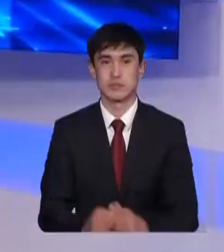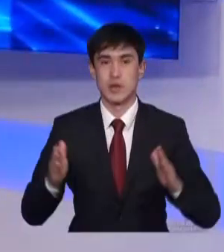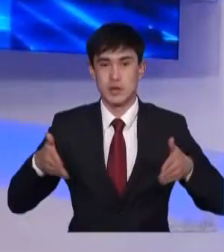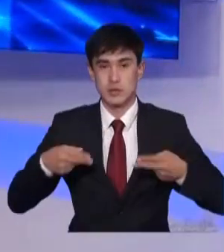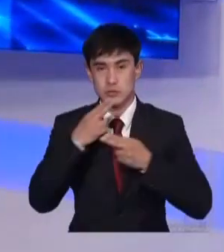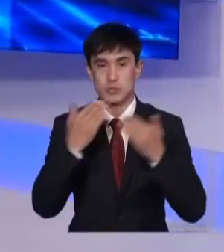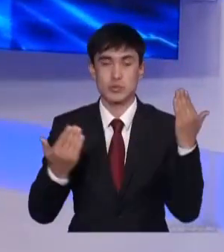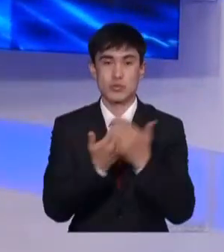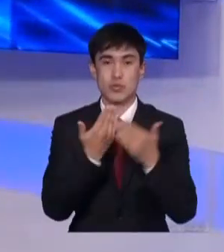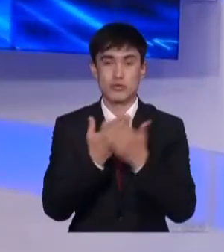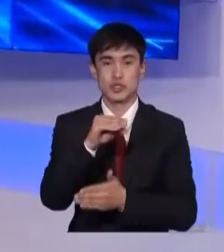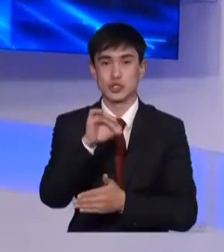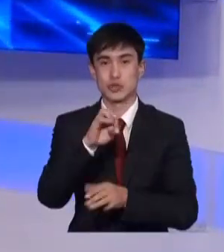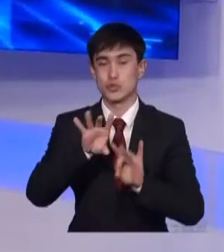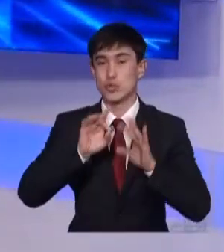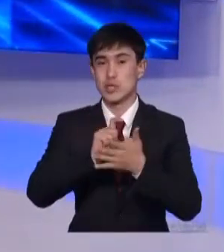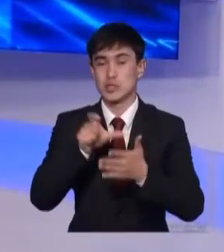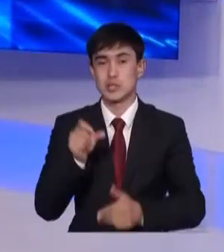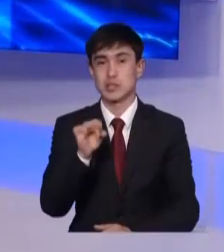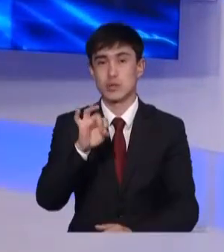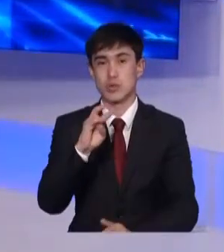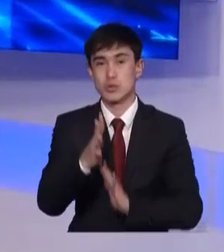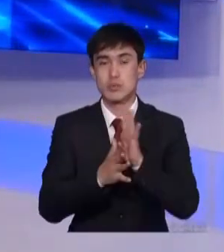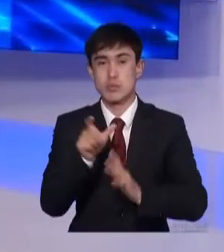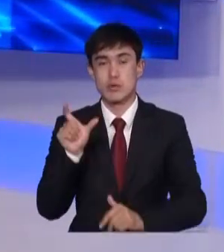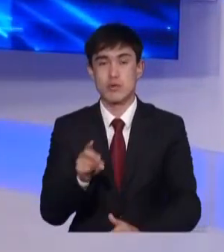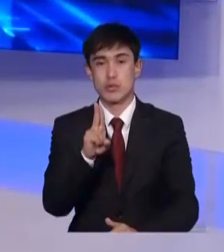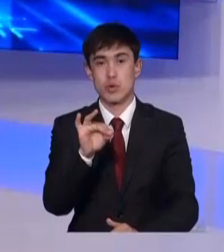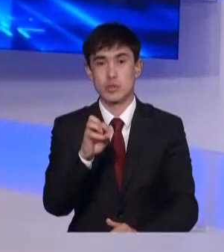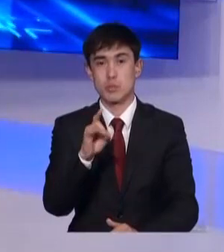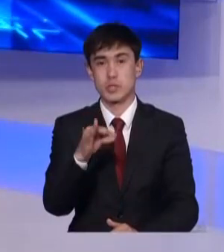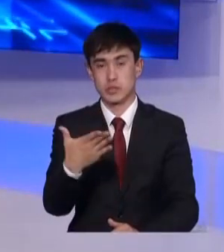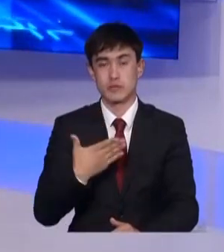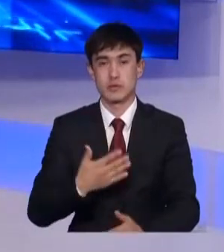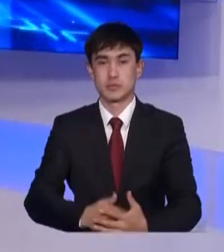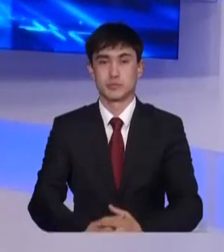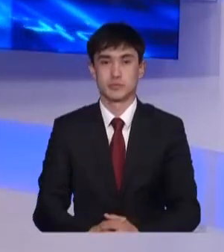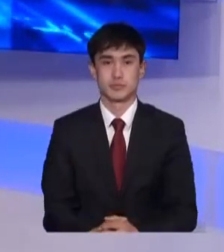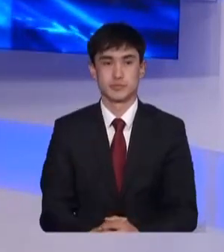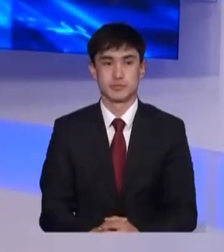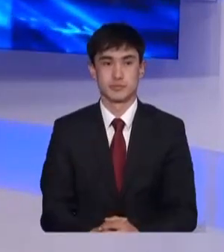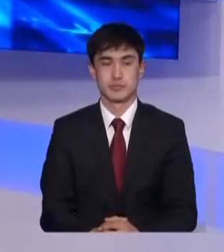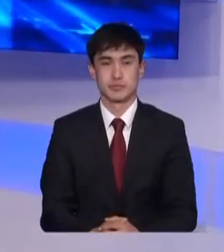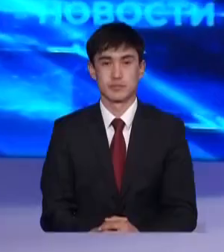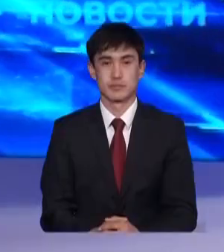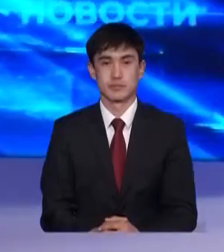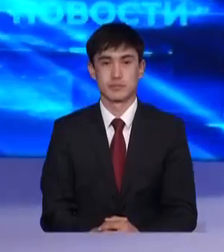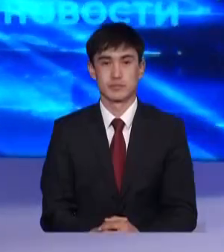Здравствуйте на телеканале тсу время новостей в студии прямого эфира Антон Ханов Ну а судо перевод осуществляет Мой коллега Дарена